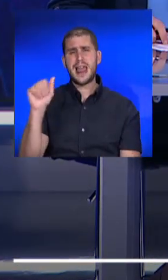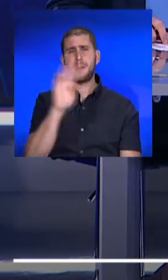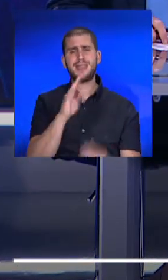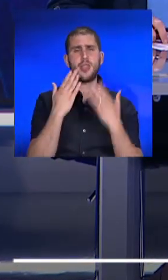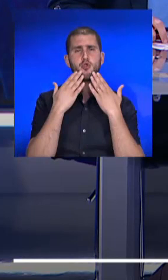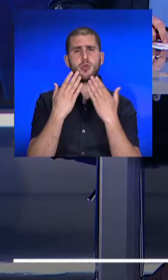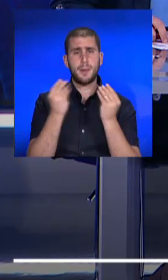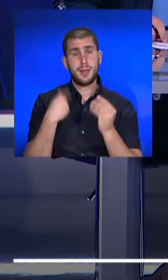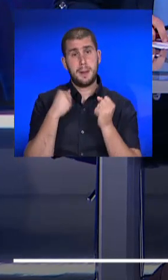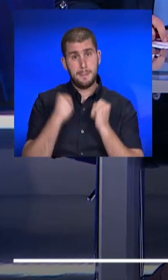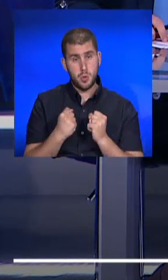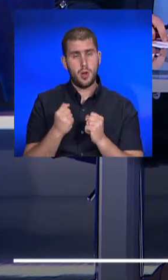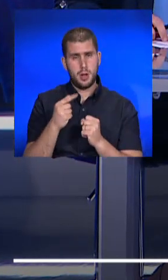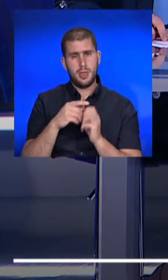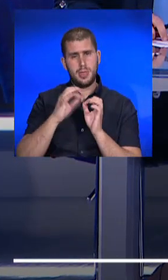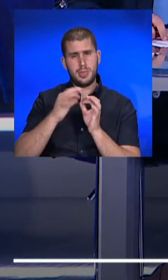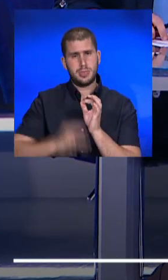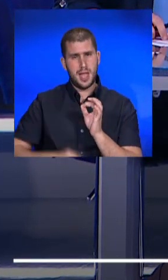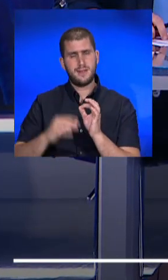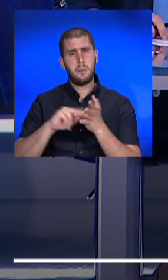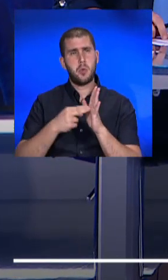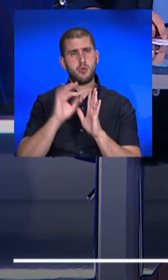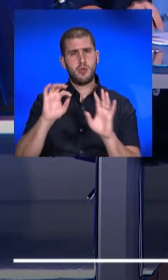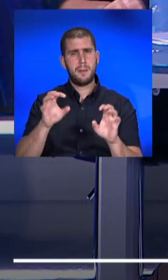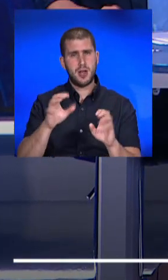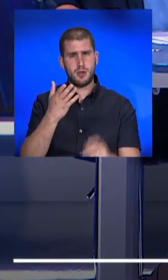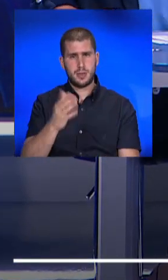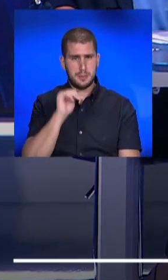אני מתוחה שעוד על זה בתוכנית הבוקר שלך וכאן מורשת מחר. מחר